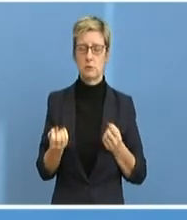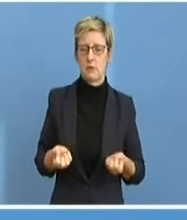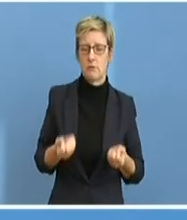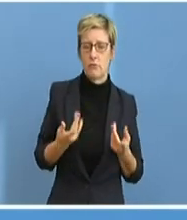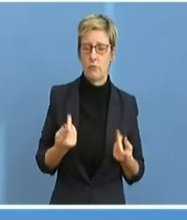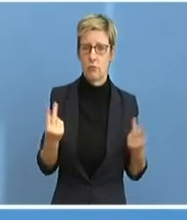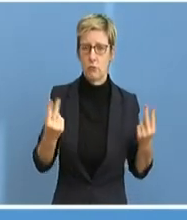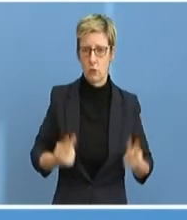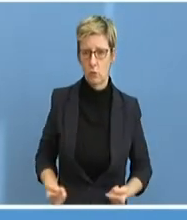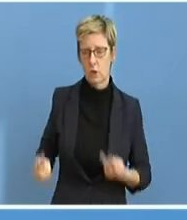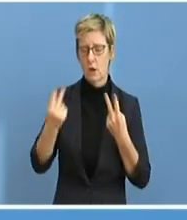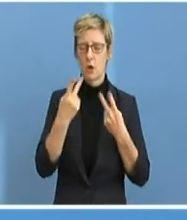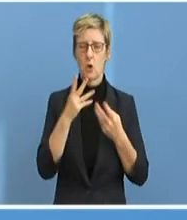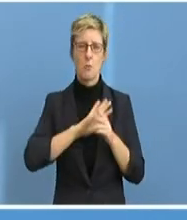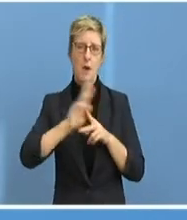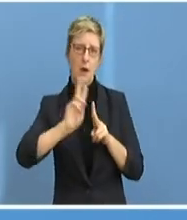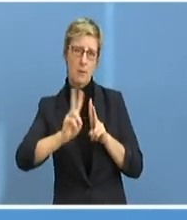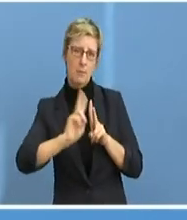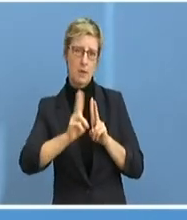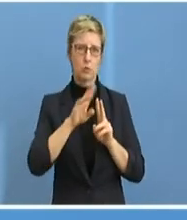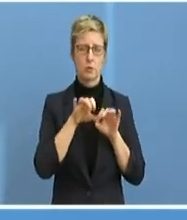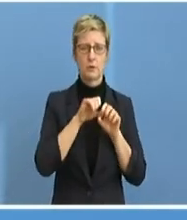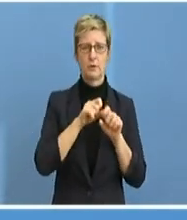dieses Infektionsschutzgesetzes.